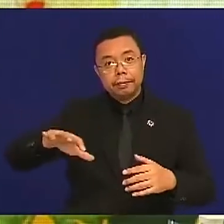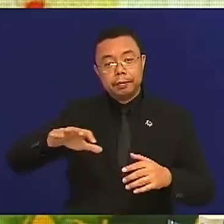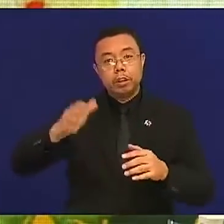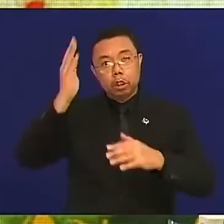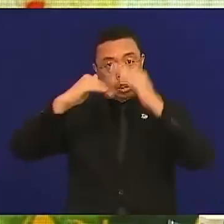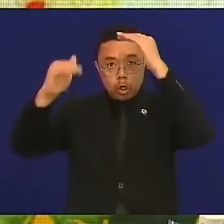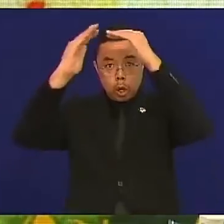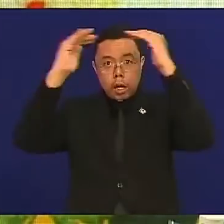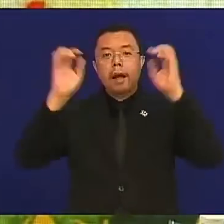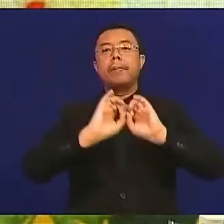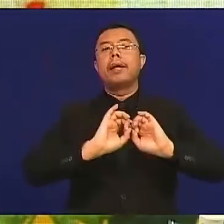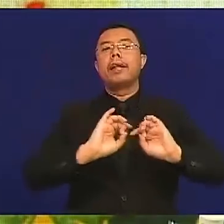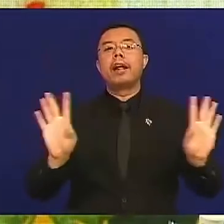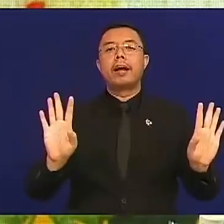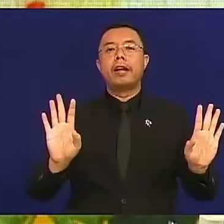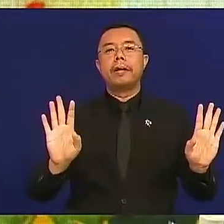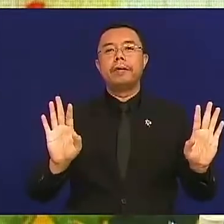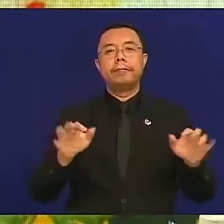kerajaan surga beda.